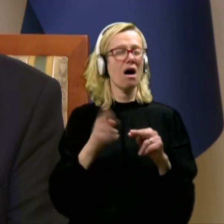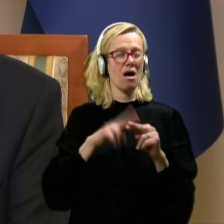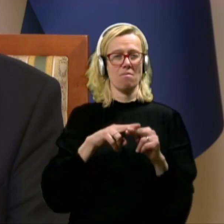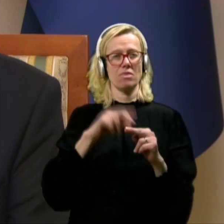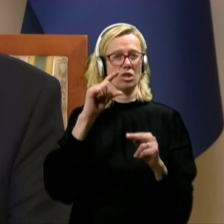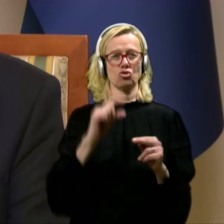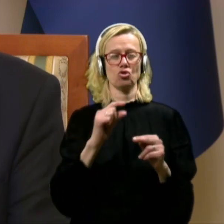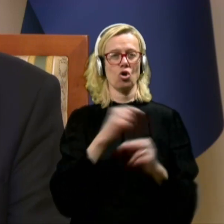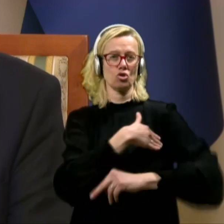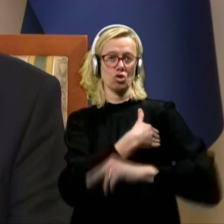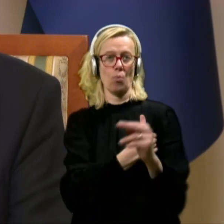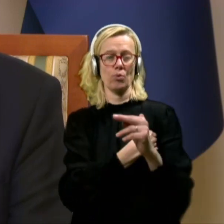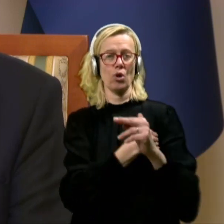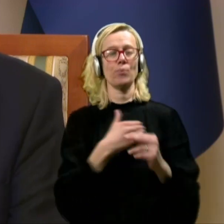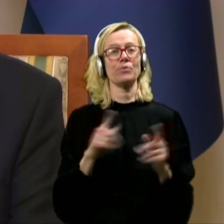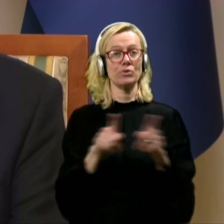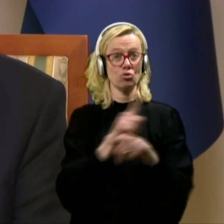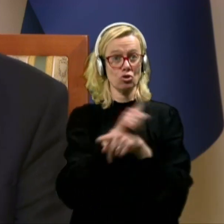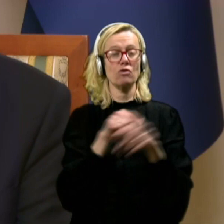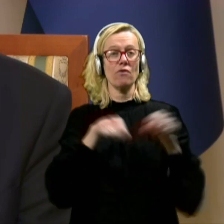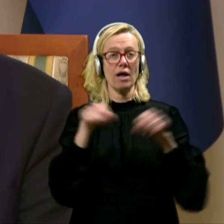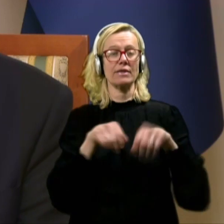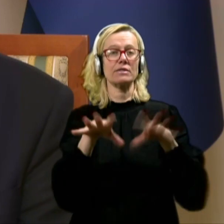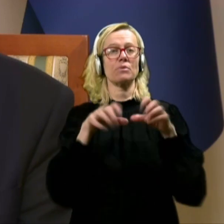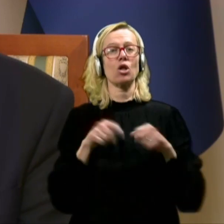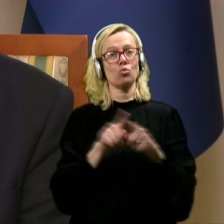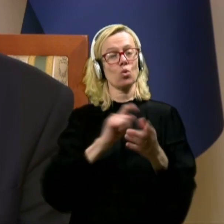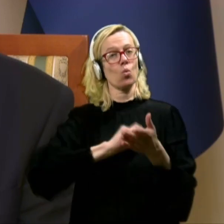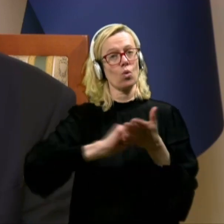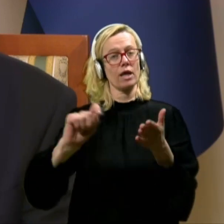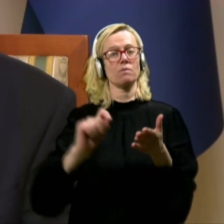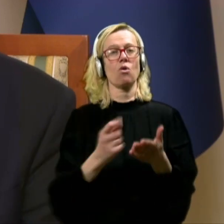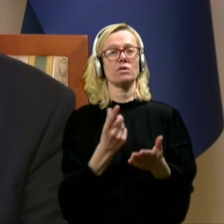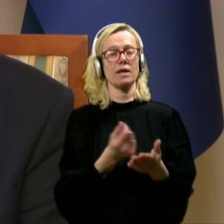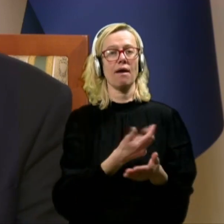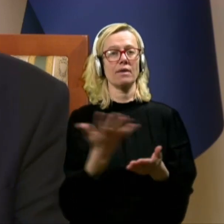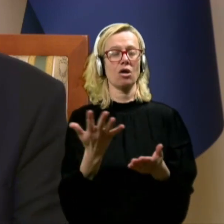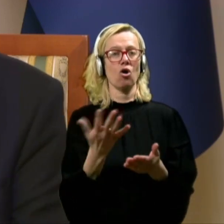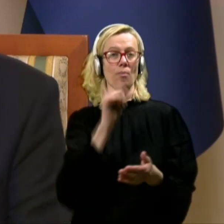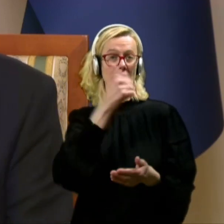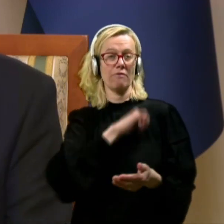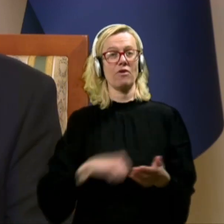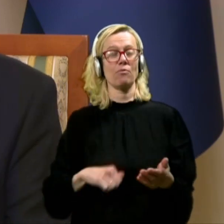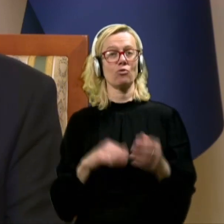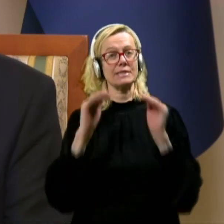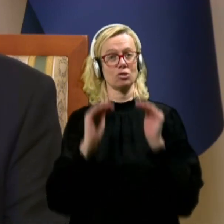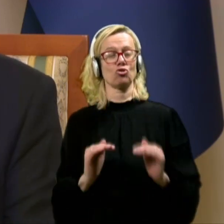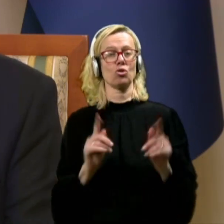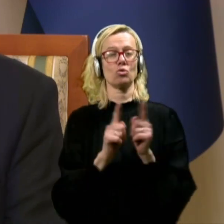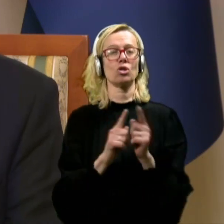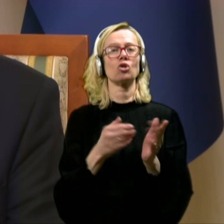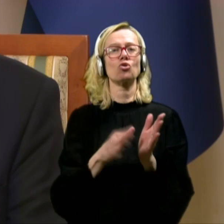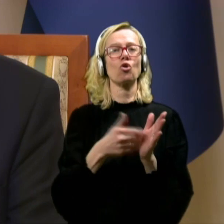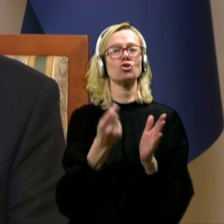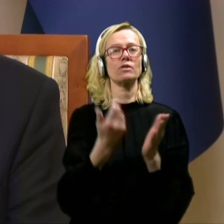stopnjo. Hkrati pa je vlada sprejela tudi uredbo, s katero se z 1. februarjem znižajo tudi